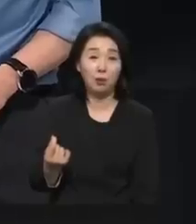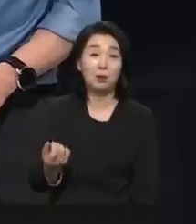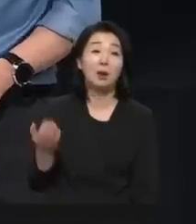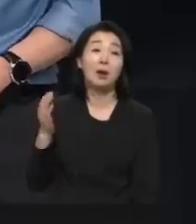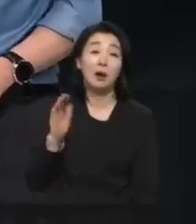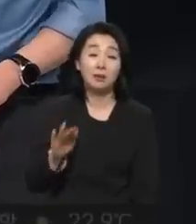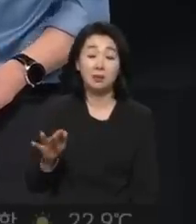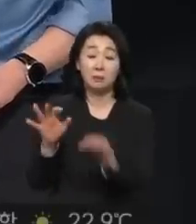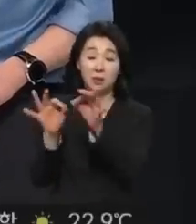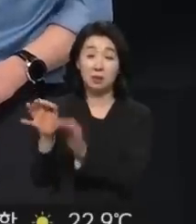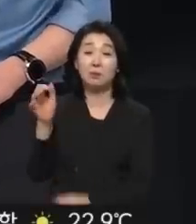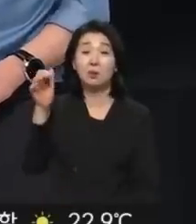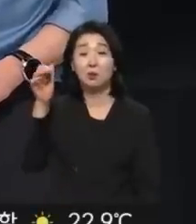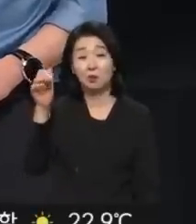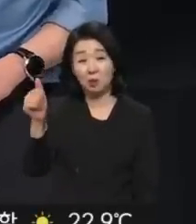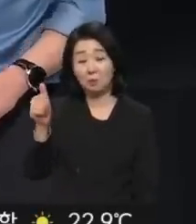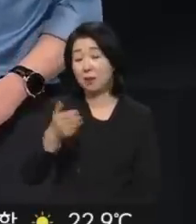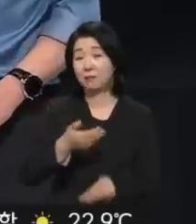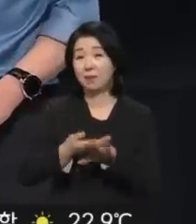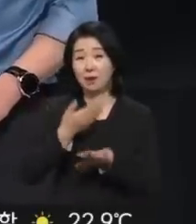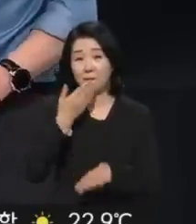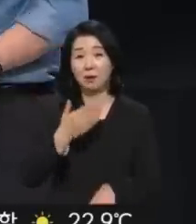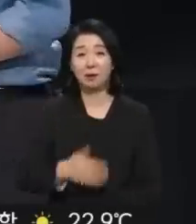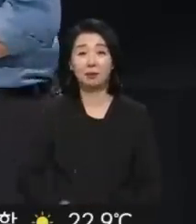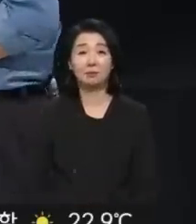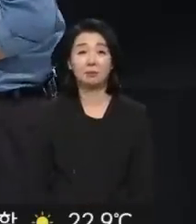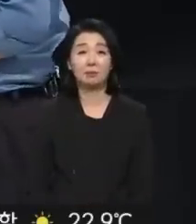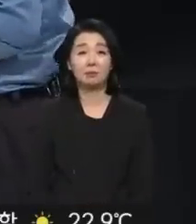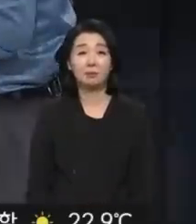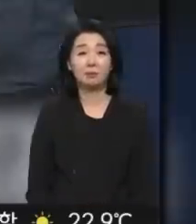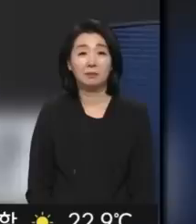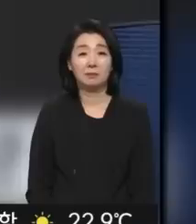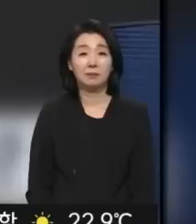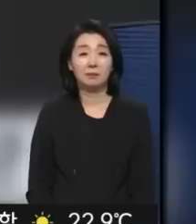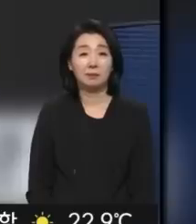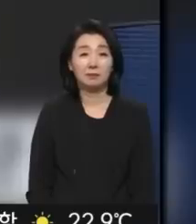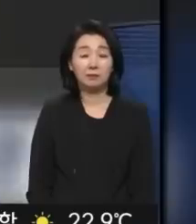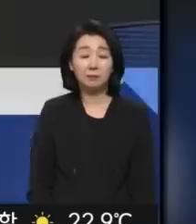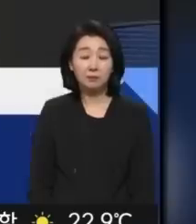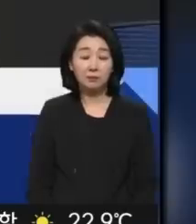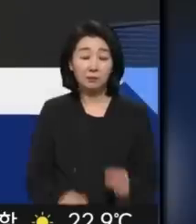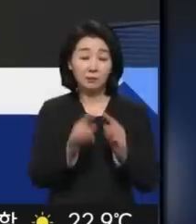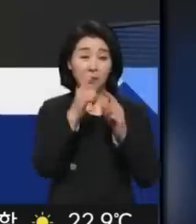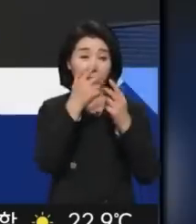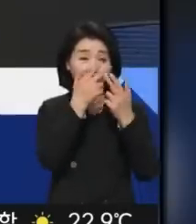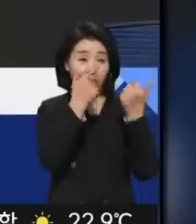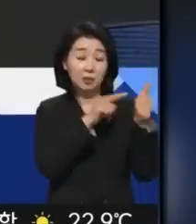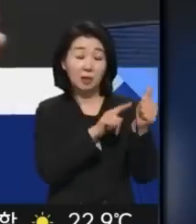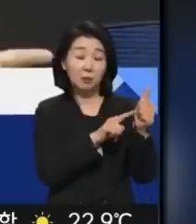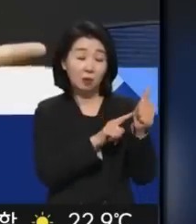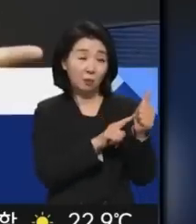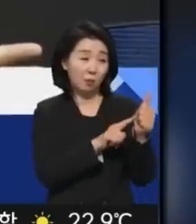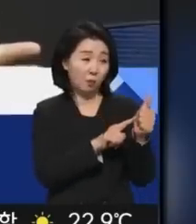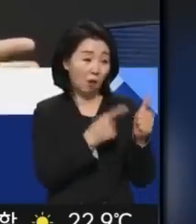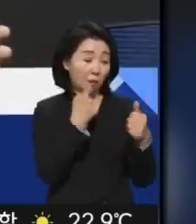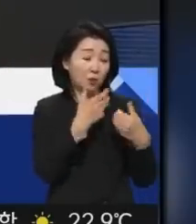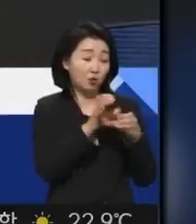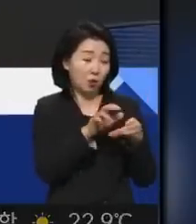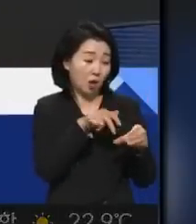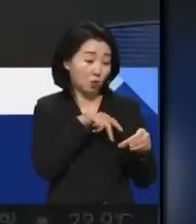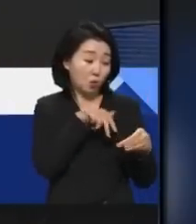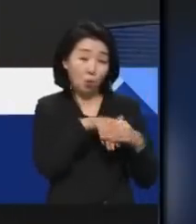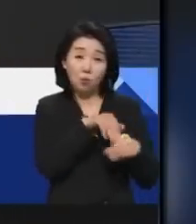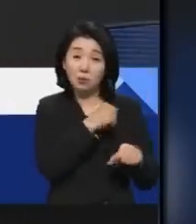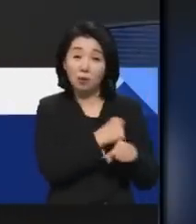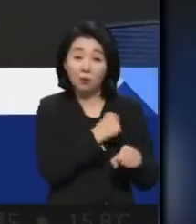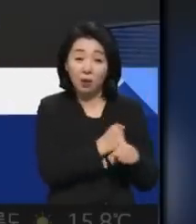다만 김기현 대표에겐 다를 수 있습니다. 이재명 대표, 이재명 없는 민주당이 총선 체제로 가면 네.